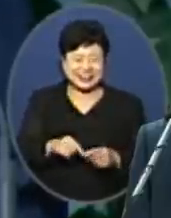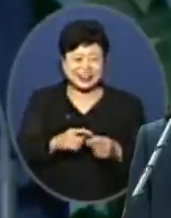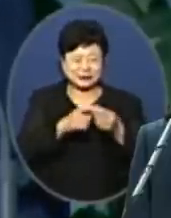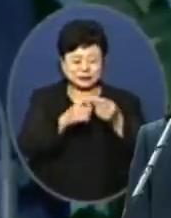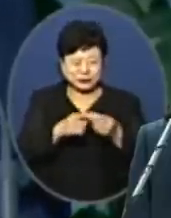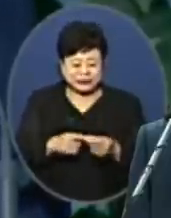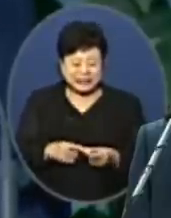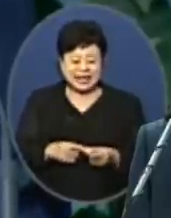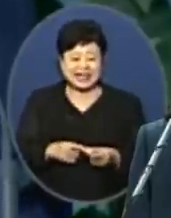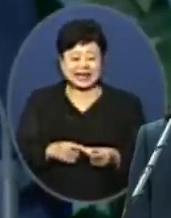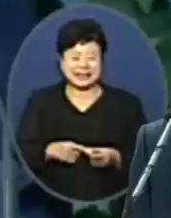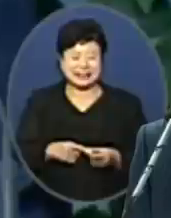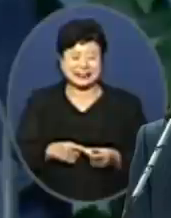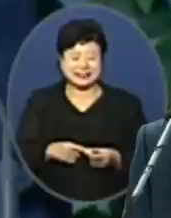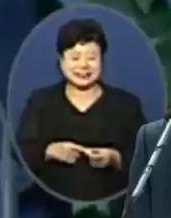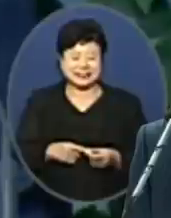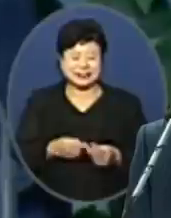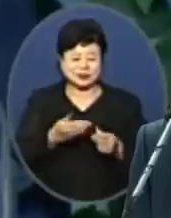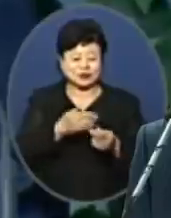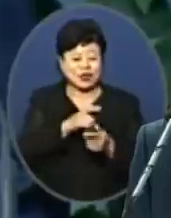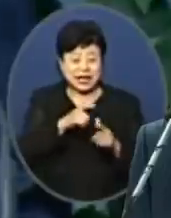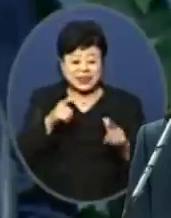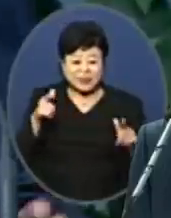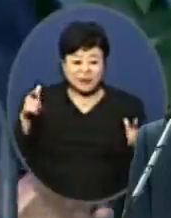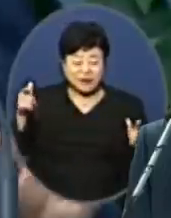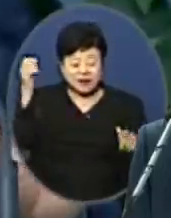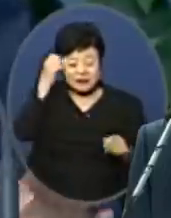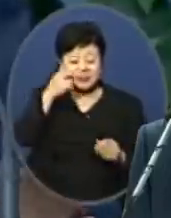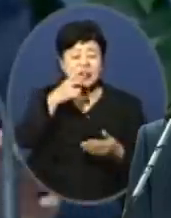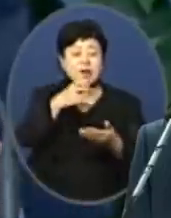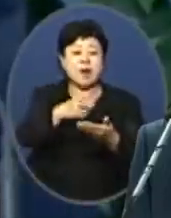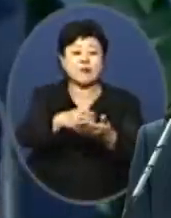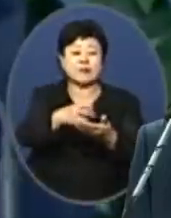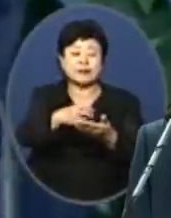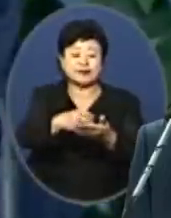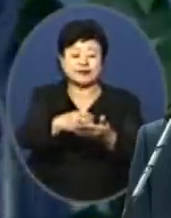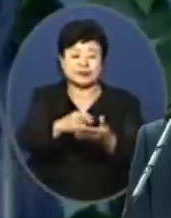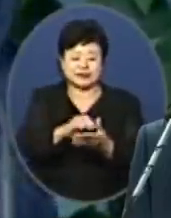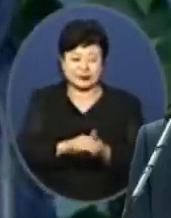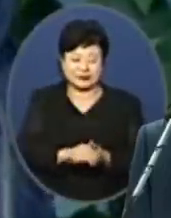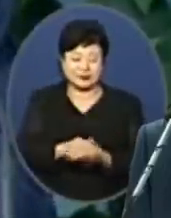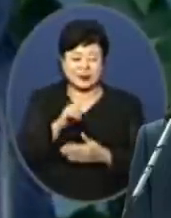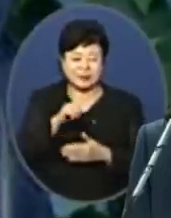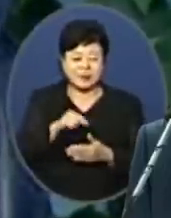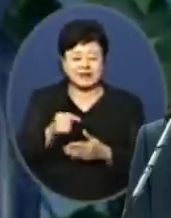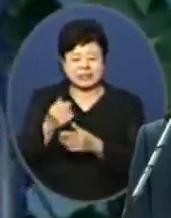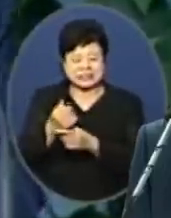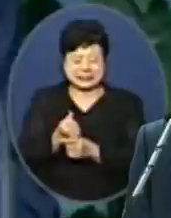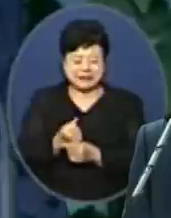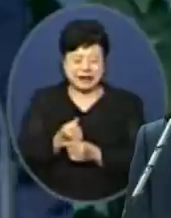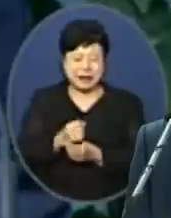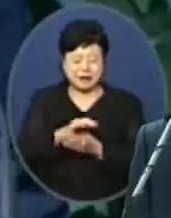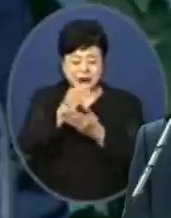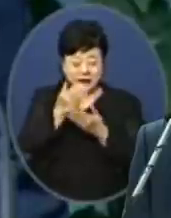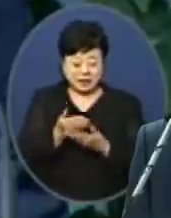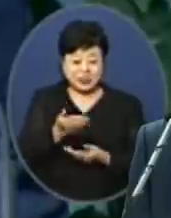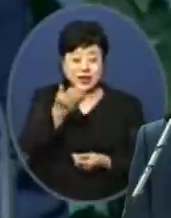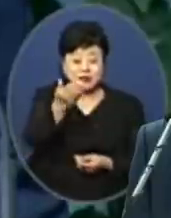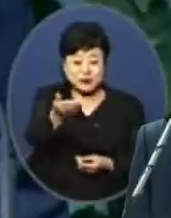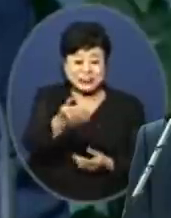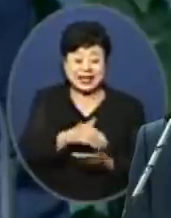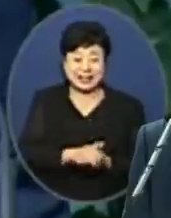써서 지키게 하는 것이 아니라 성령이 법으로 와서 우리 마음을 잡아서 변화시켜 가는 것입니다.